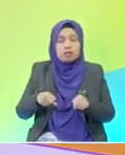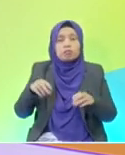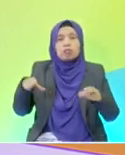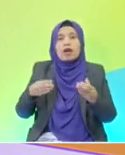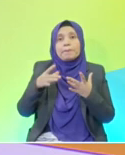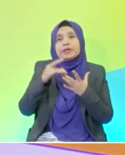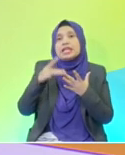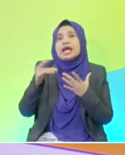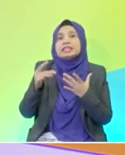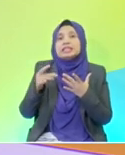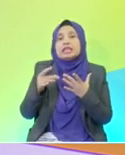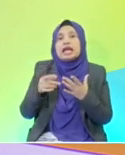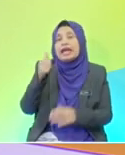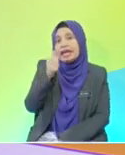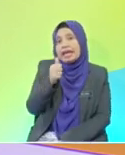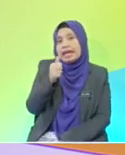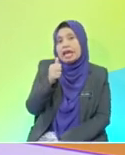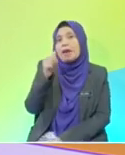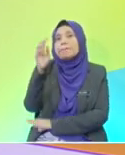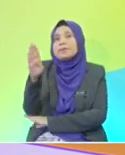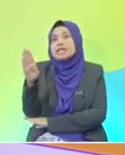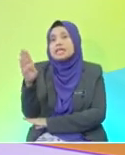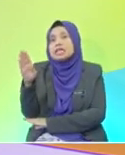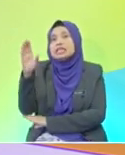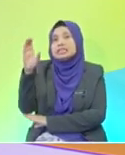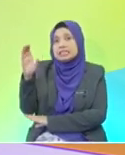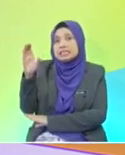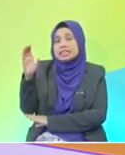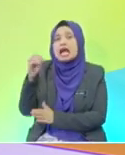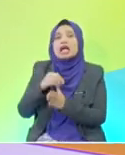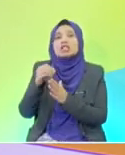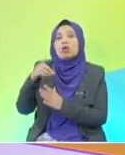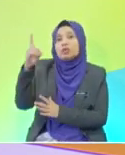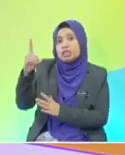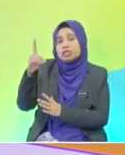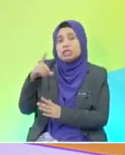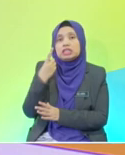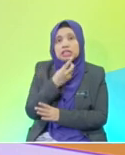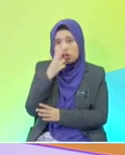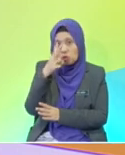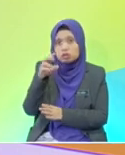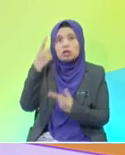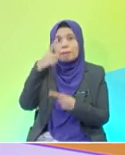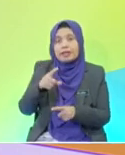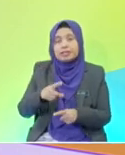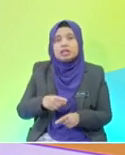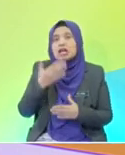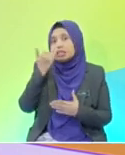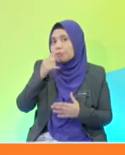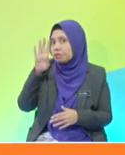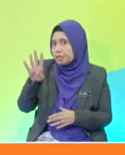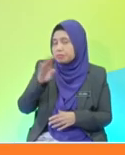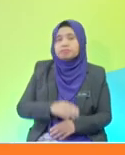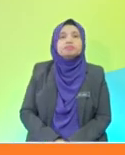pilihan sama ada pilihan e pilihan di pilihan c dan pilihan D kita lihat jawaban dia oke Kenapa B